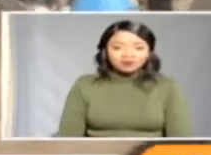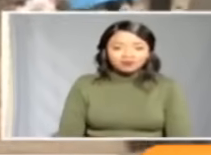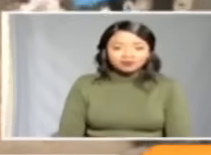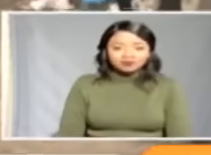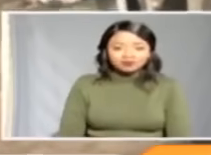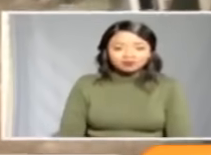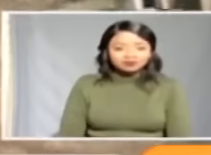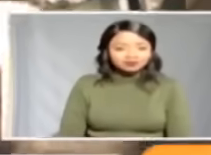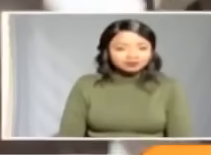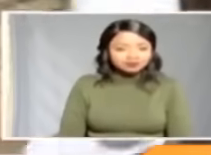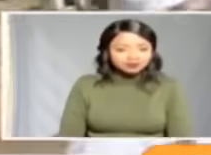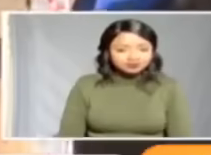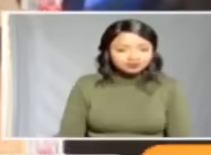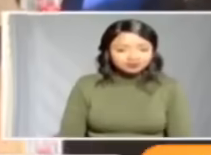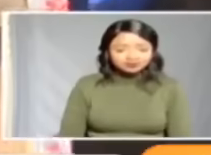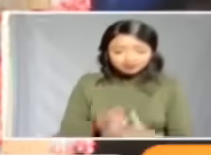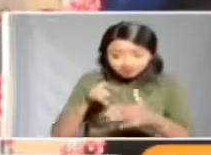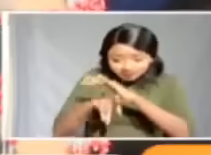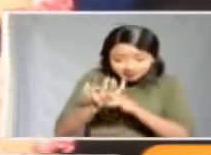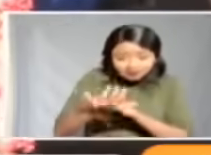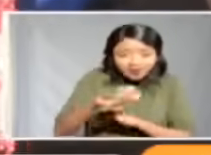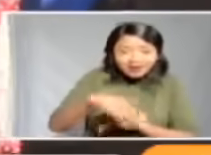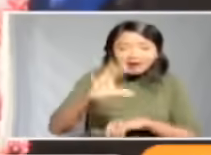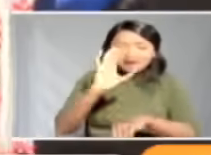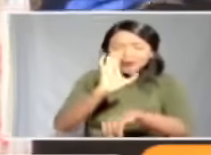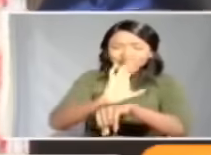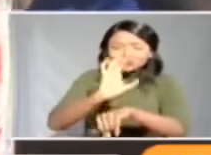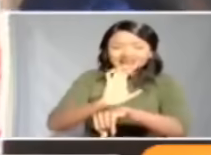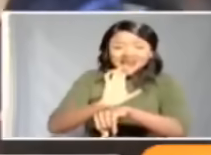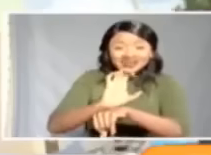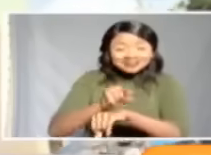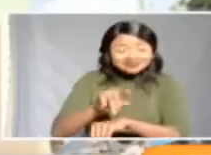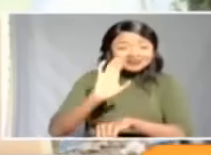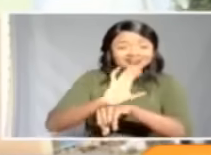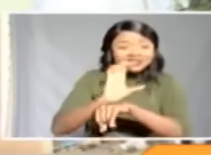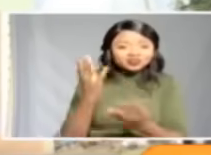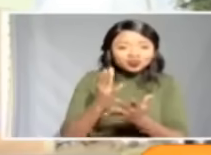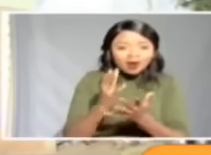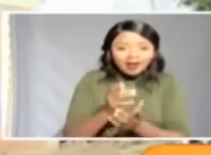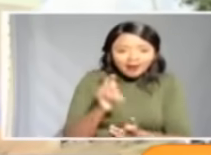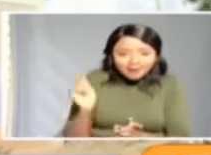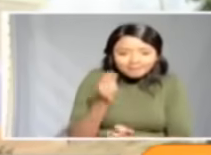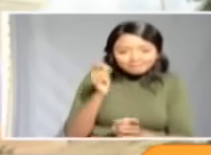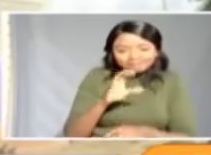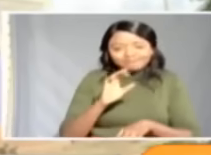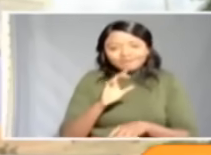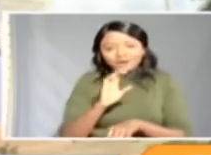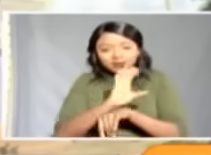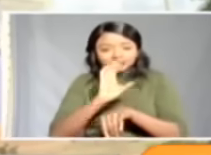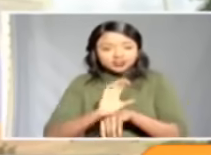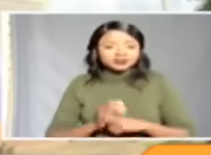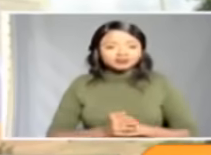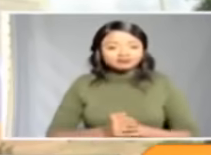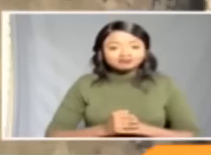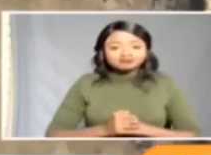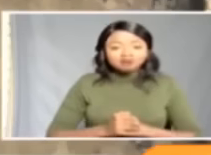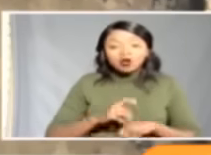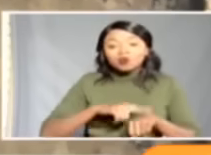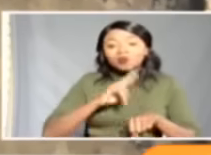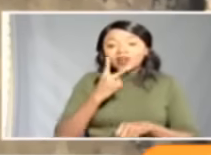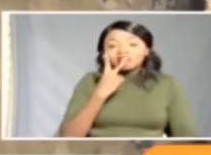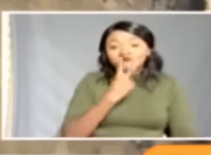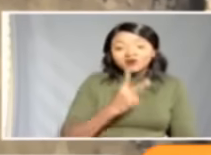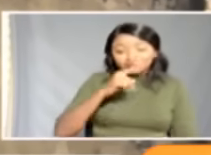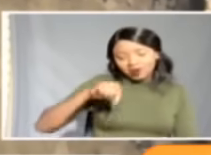Ni ndani ya kanisa hili, makao makuu ya Leja Maria, eneo la Korogosho. Ni mwezi Februari